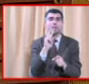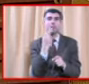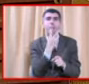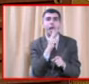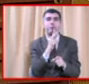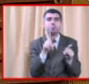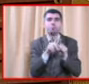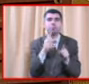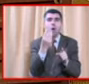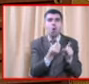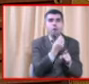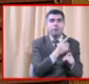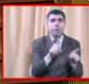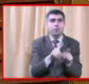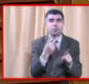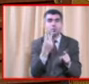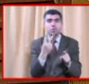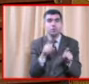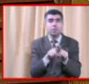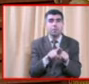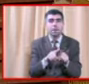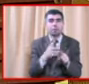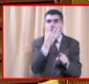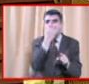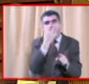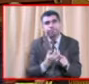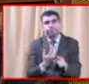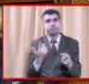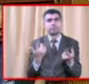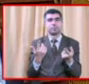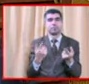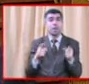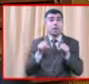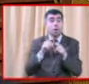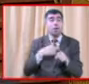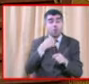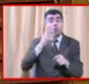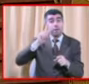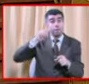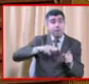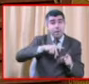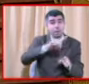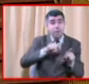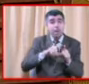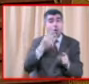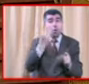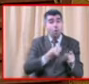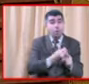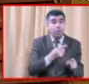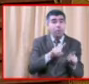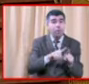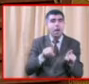وسمية اللي راهما كيعيشوا في واحد الوضعية مأساوية. العنف الثالث، عوض ما نتعاملوا مع التلاميذ على أنهم